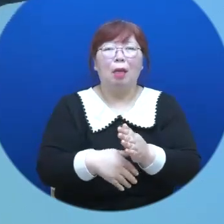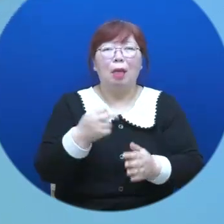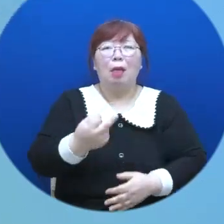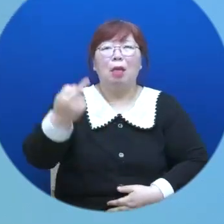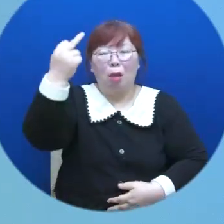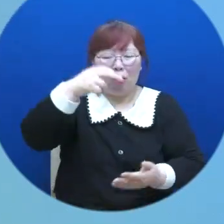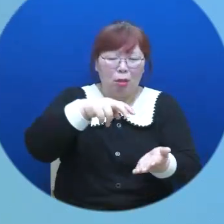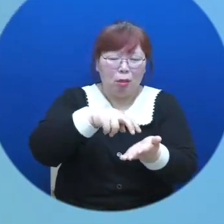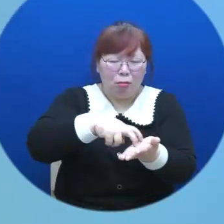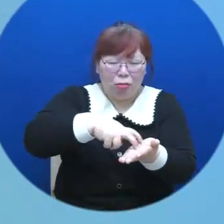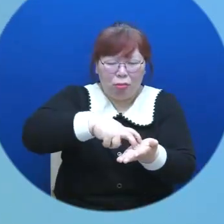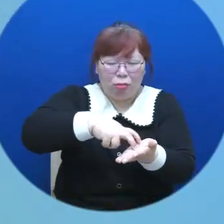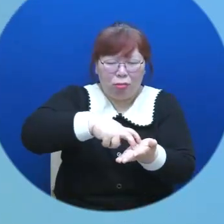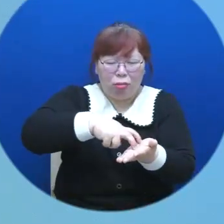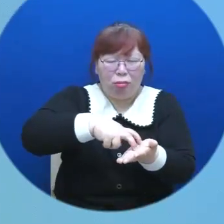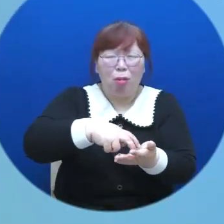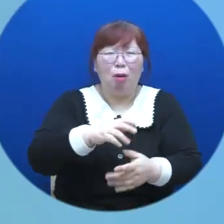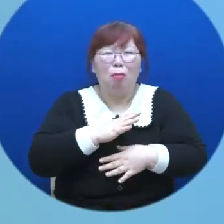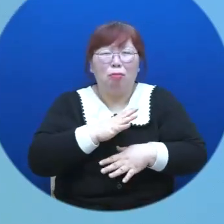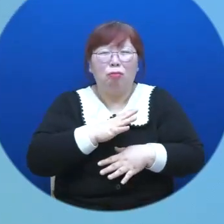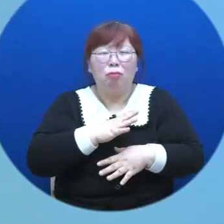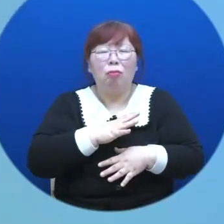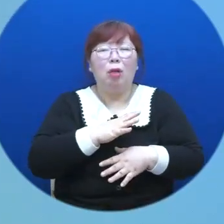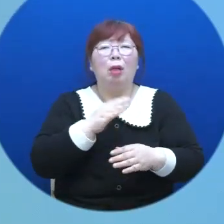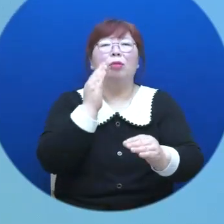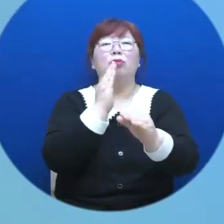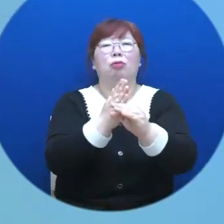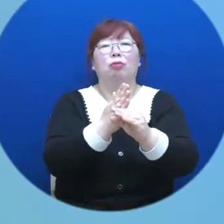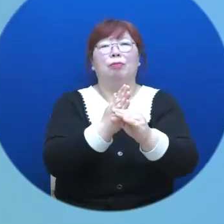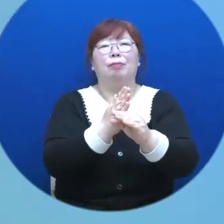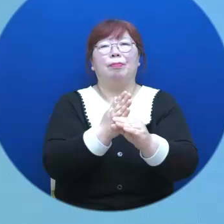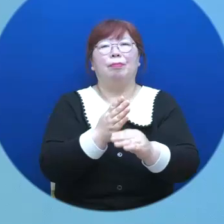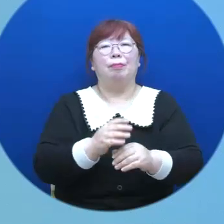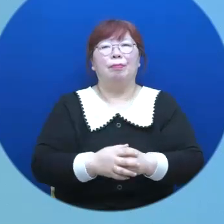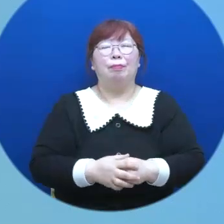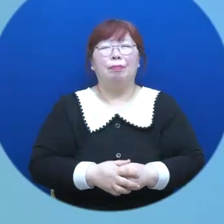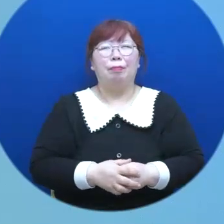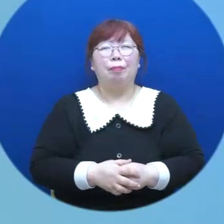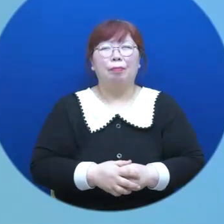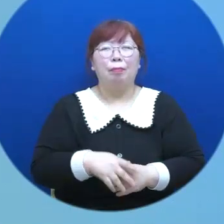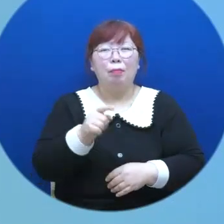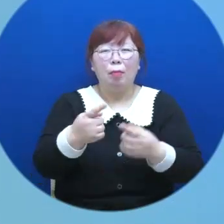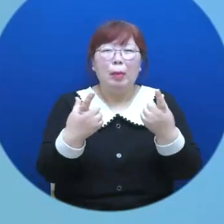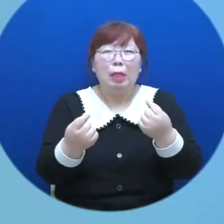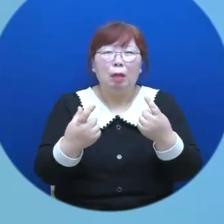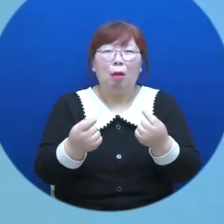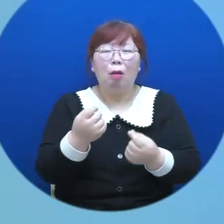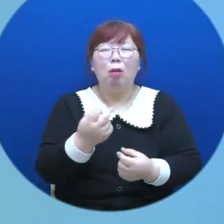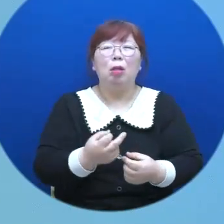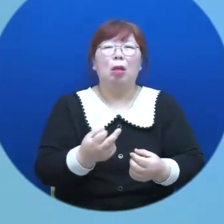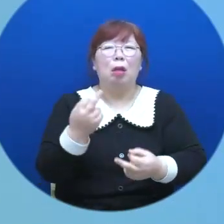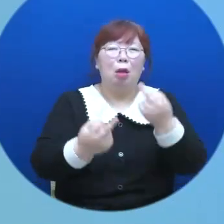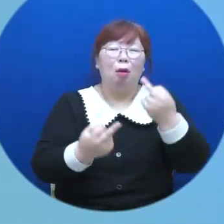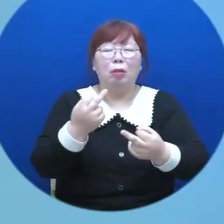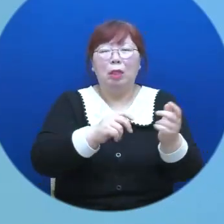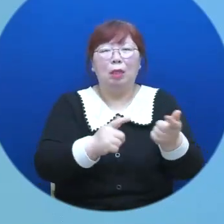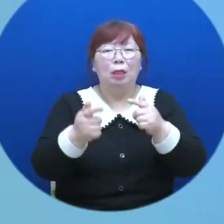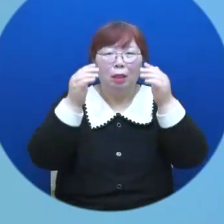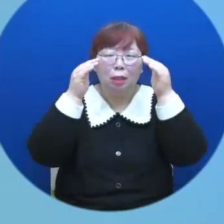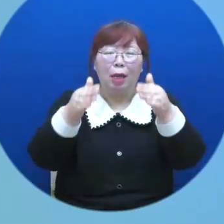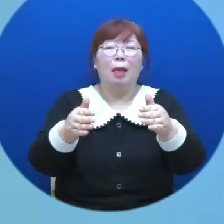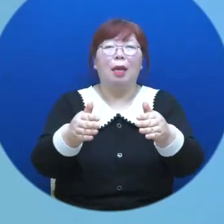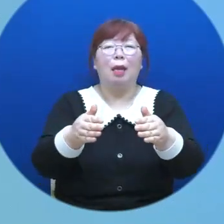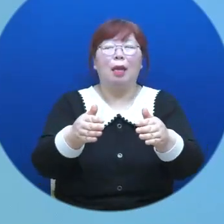떨었죠. 왜? 한 짓들이 있으니까. 그런데 그런 형들을 향하여